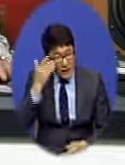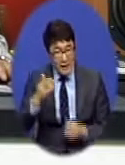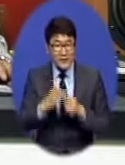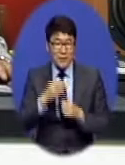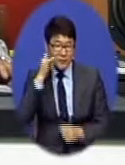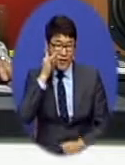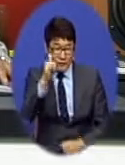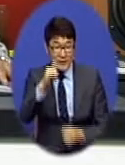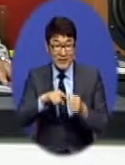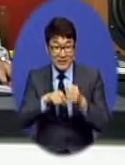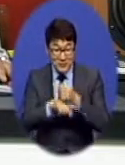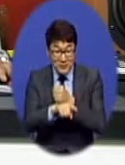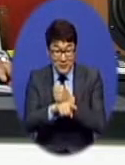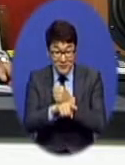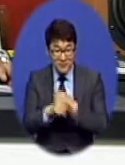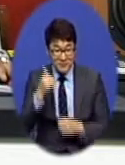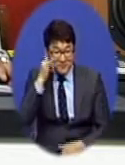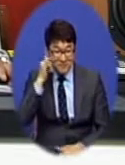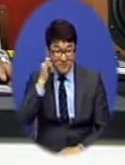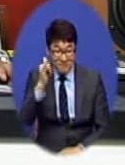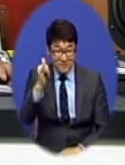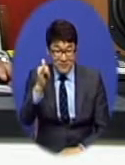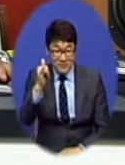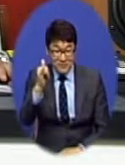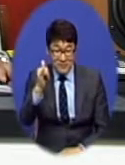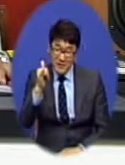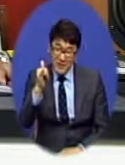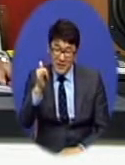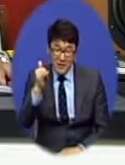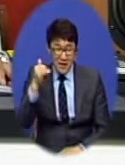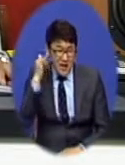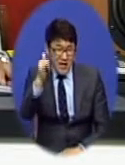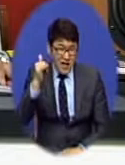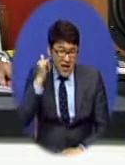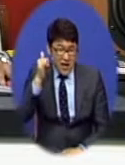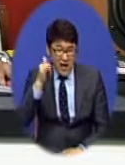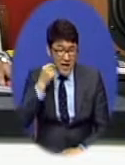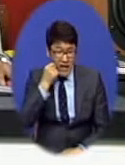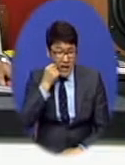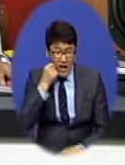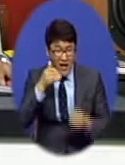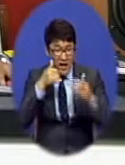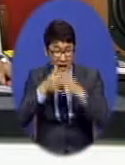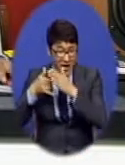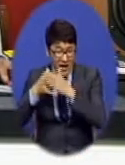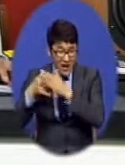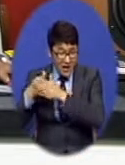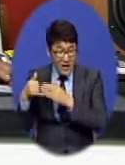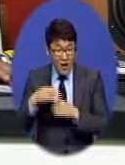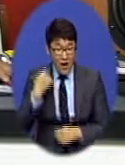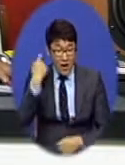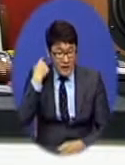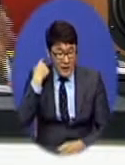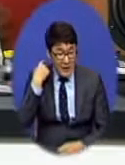드렸습니다. 감사합니다. 예, 예. 바로 그 전화 드렸는데 예. 몇 번 하면 전화를 해도 잘 안 돼가지고 네. 예. 예, 어제 했더니